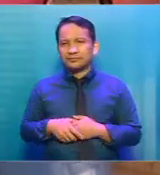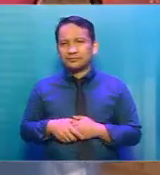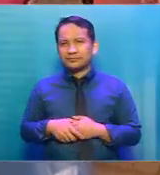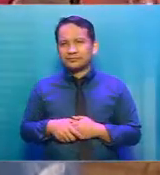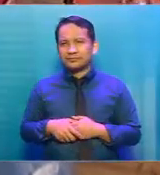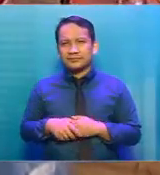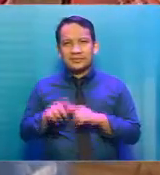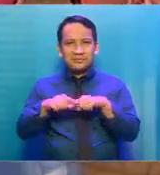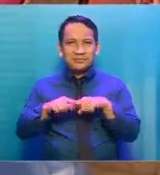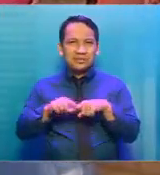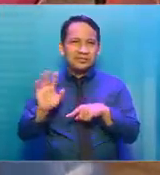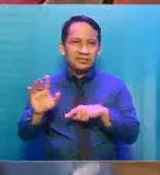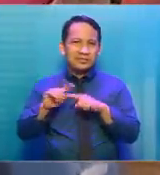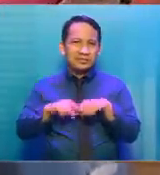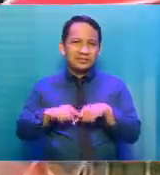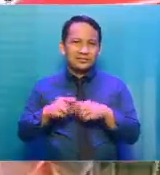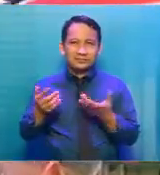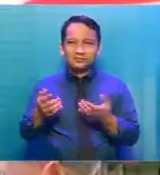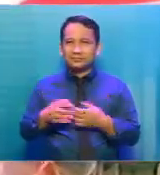Depende.